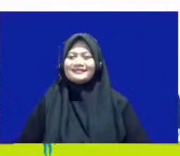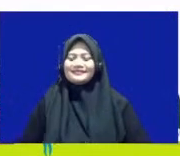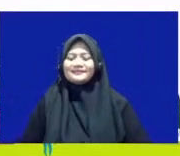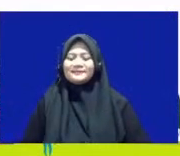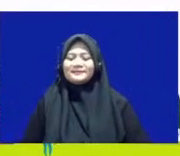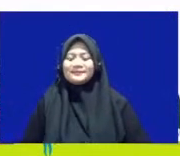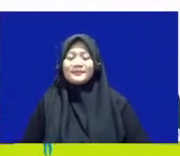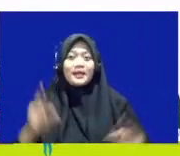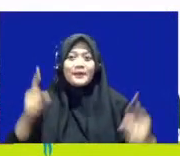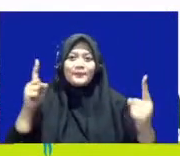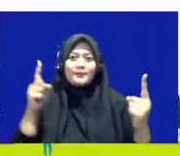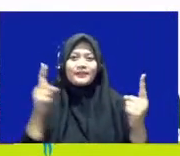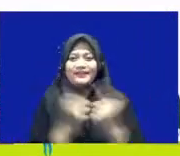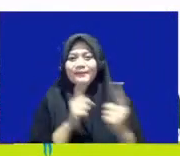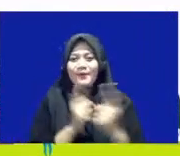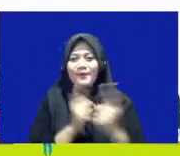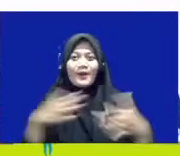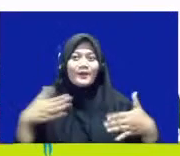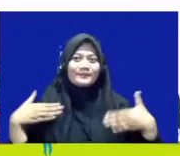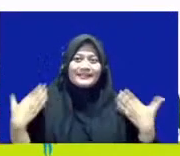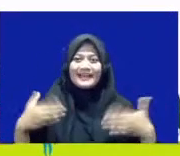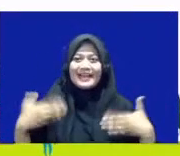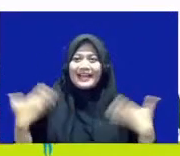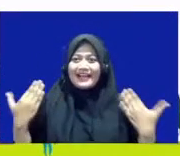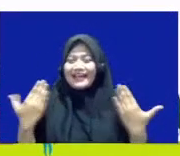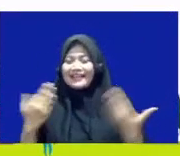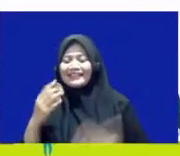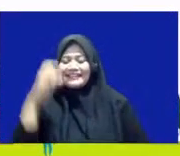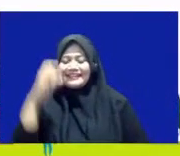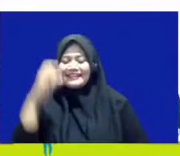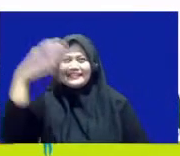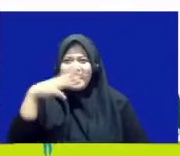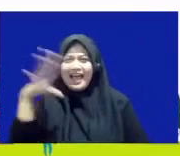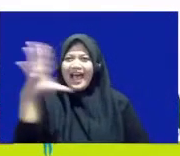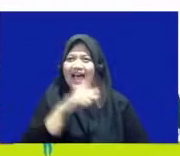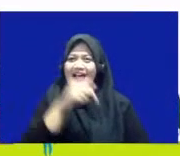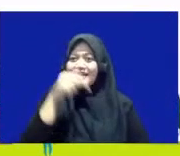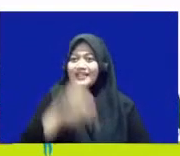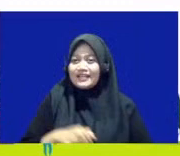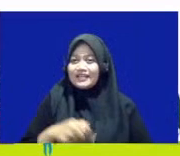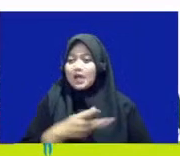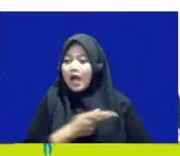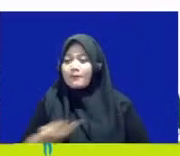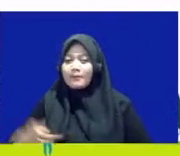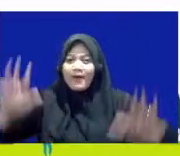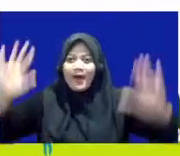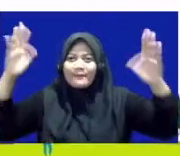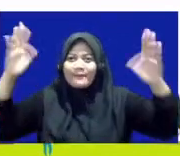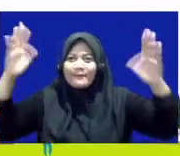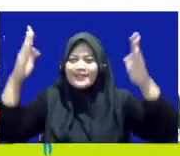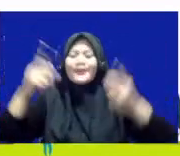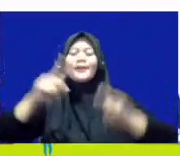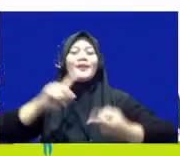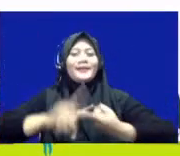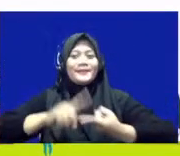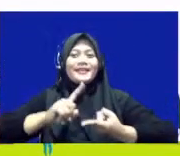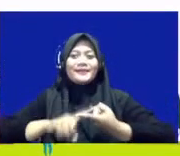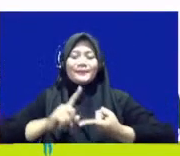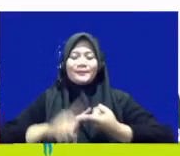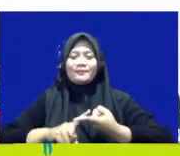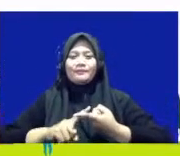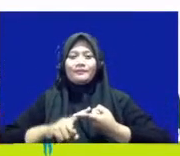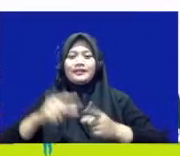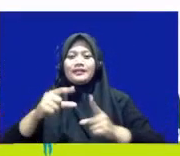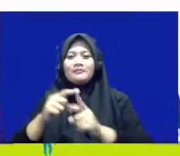Pertemuan yang sangat menyenangkan pada siang hari ini, kami mengapresiasi kepada teman-teman WFP